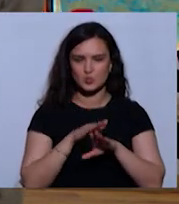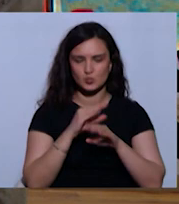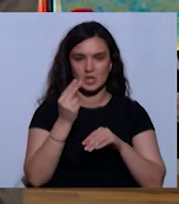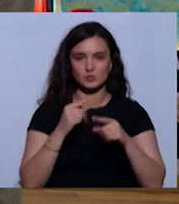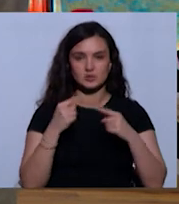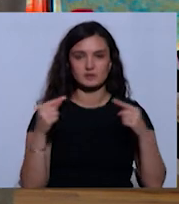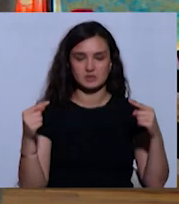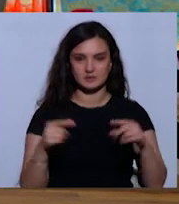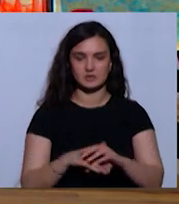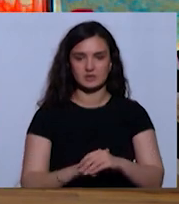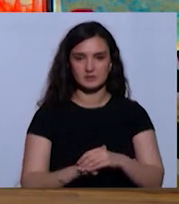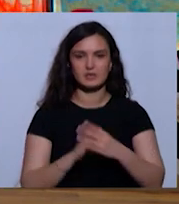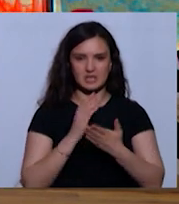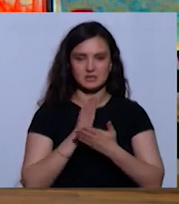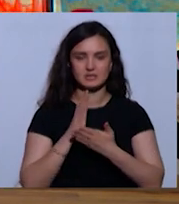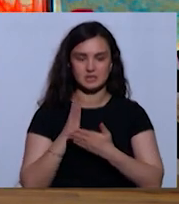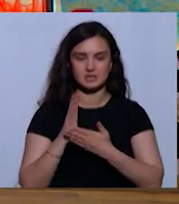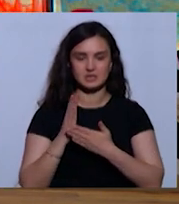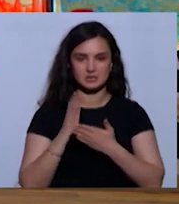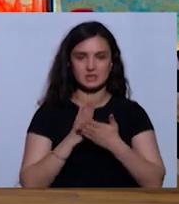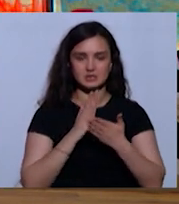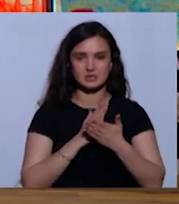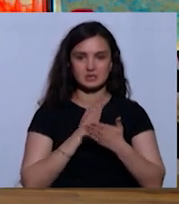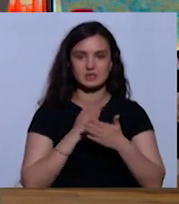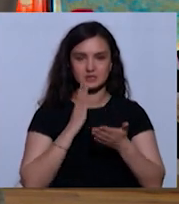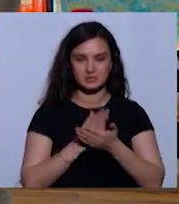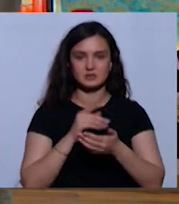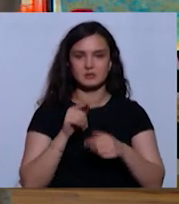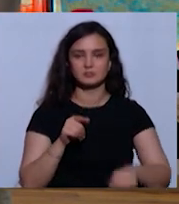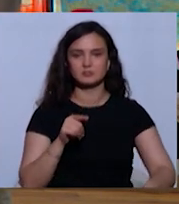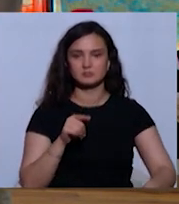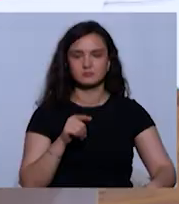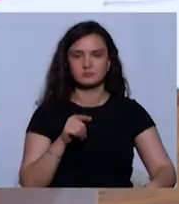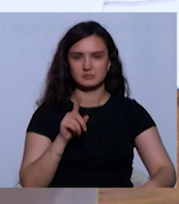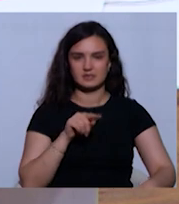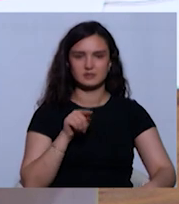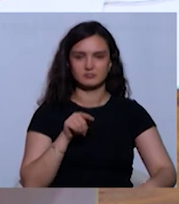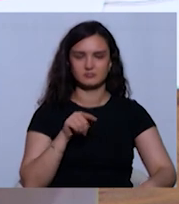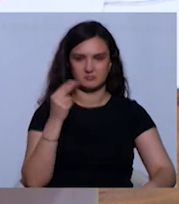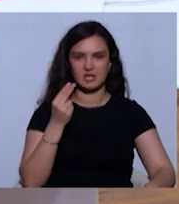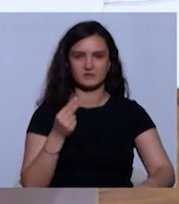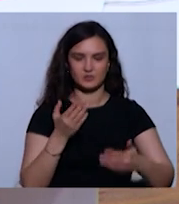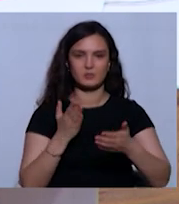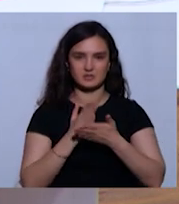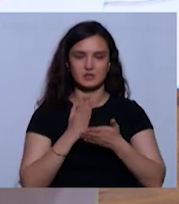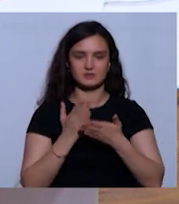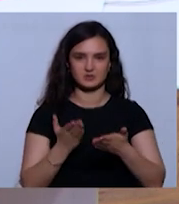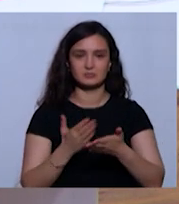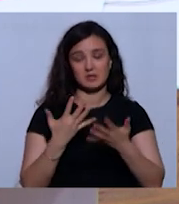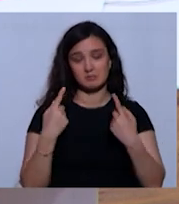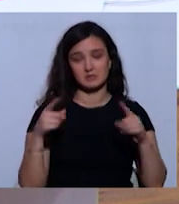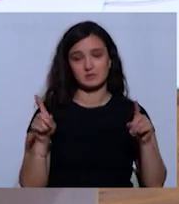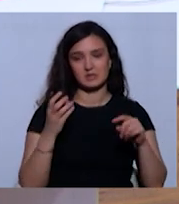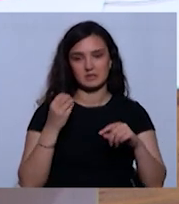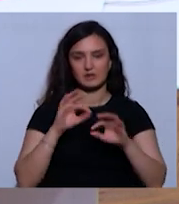თუ სხვადასხვანაირად. არის, არის, არის ეს აქვს ეს მხატვრობას და ალბათ